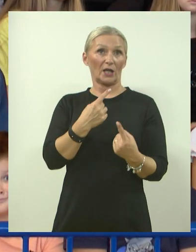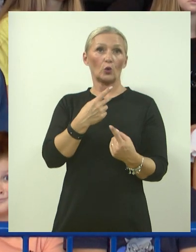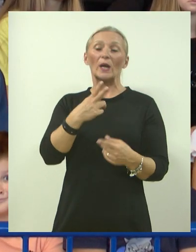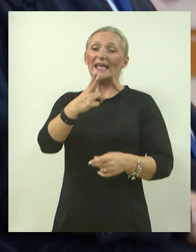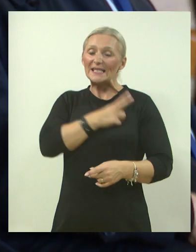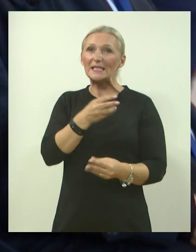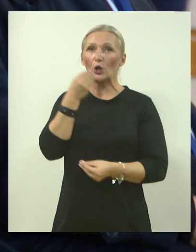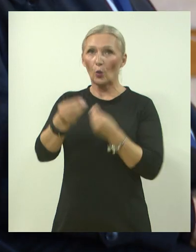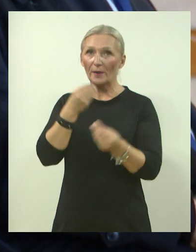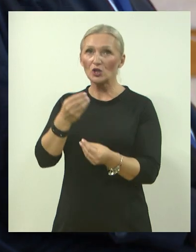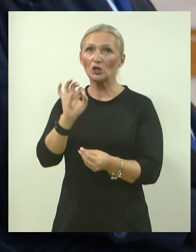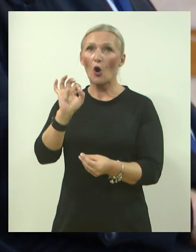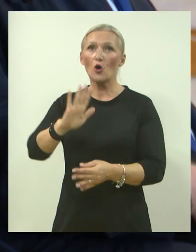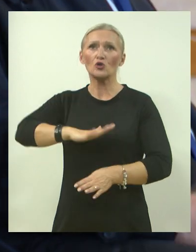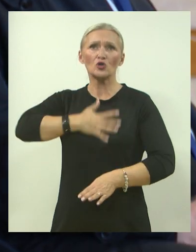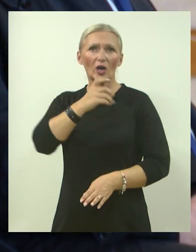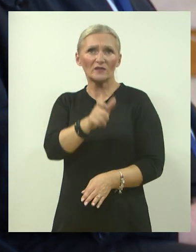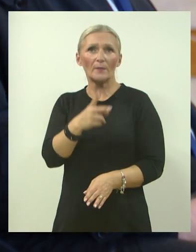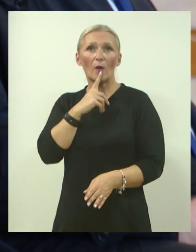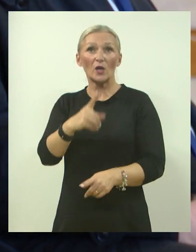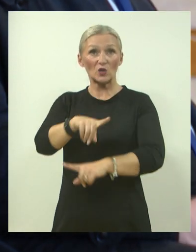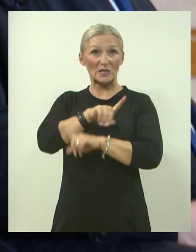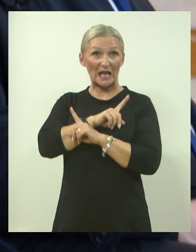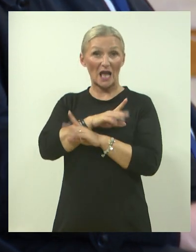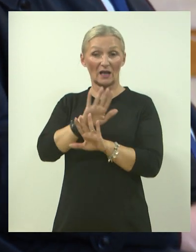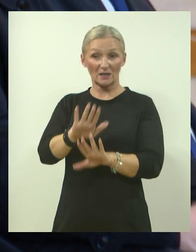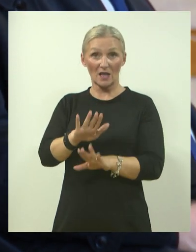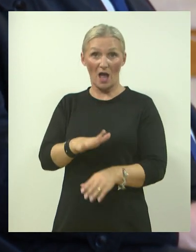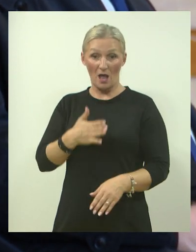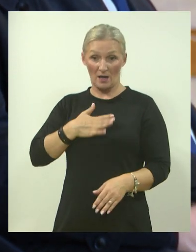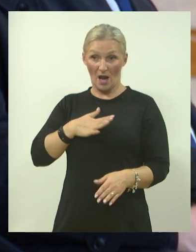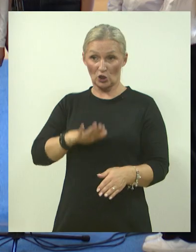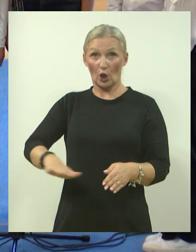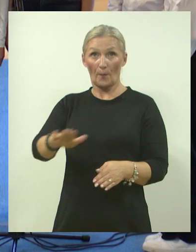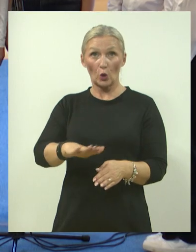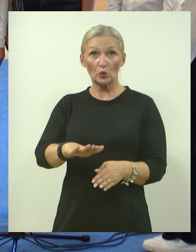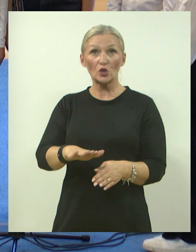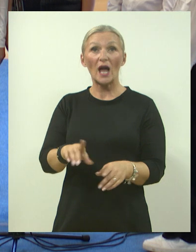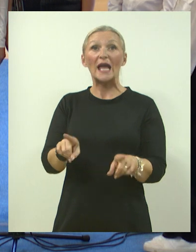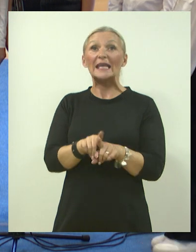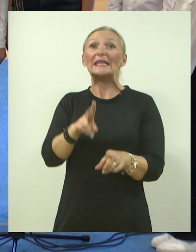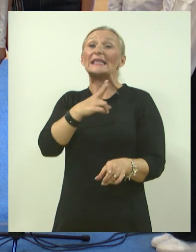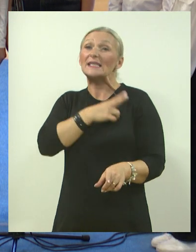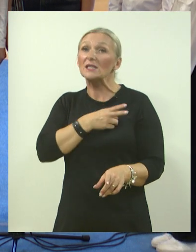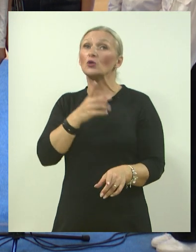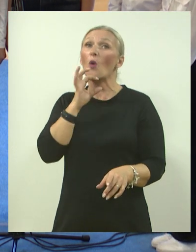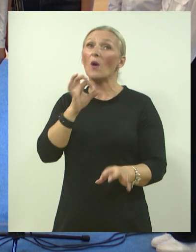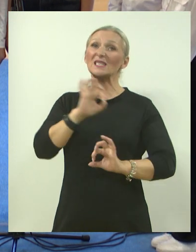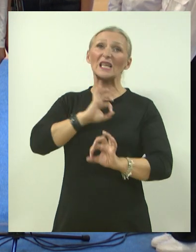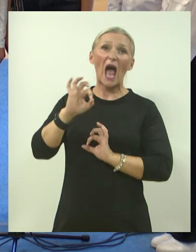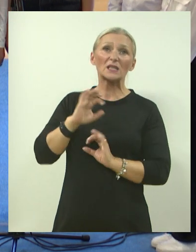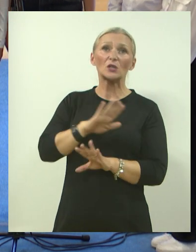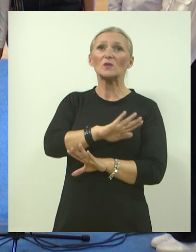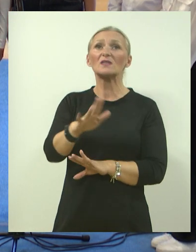prije svega o žrtvama koje su stradanja sa ovog područja, ali prije svega istinu o stradanju svih